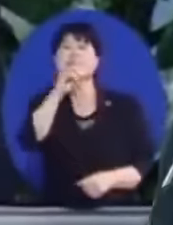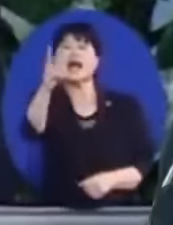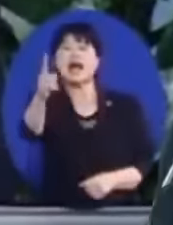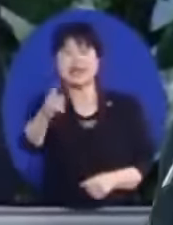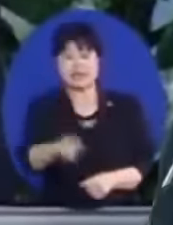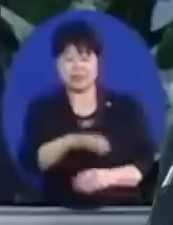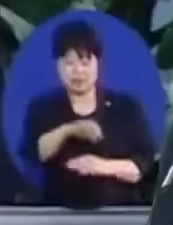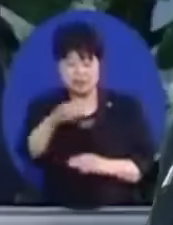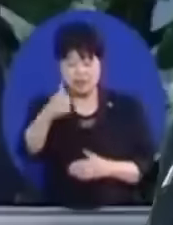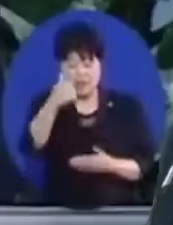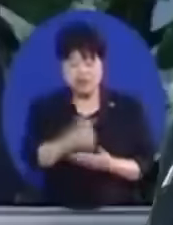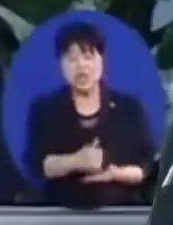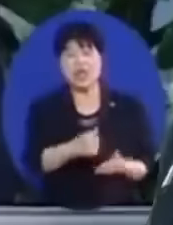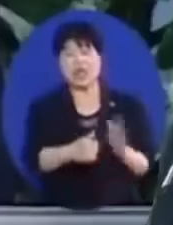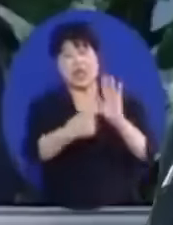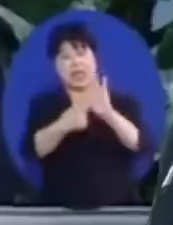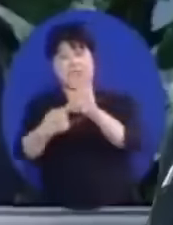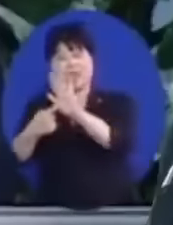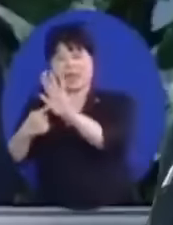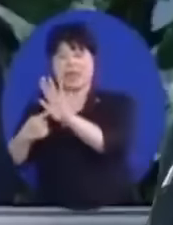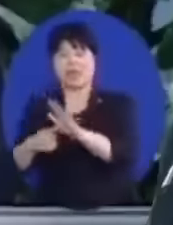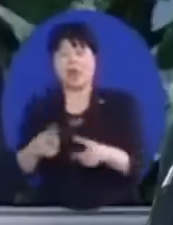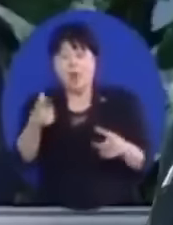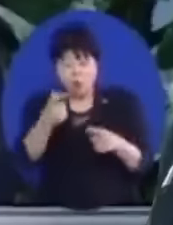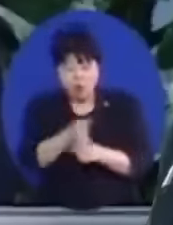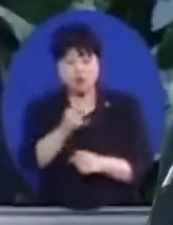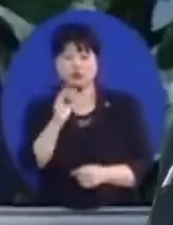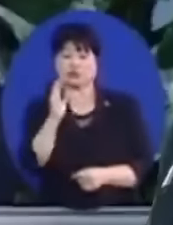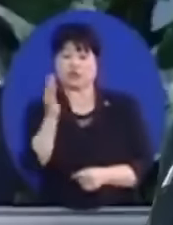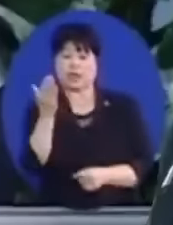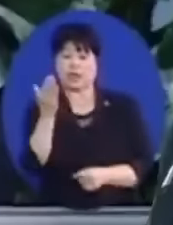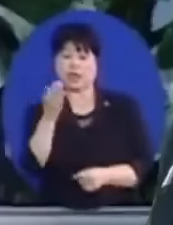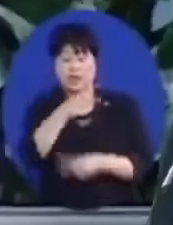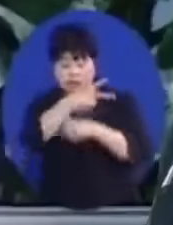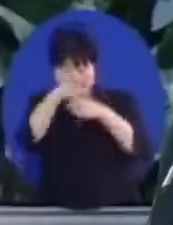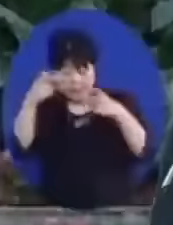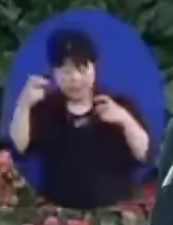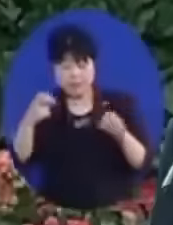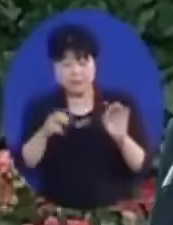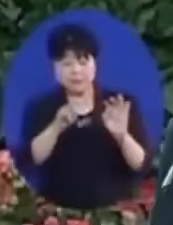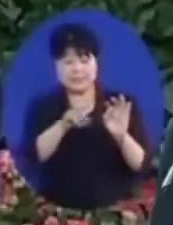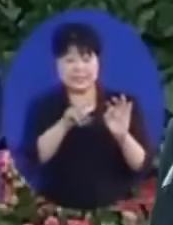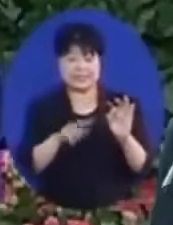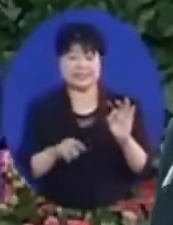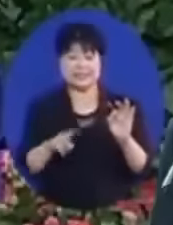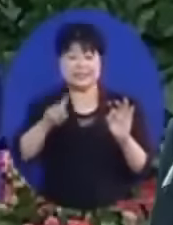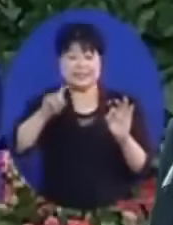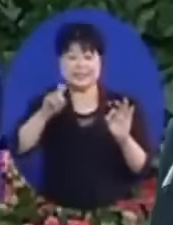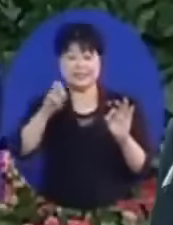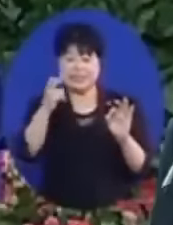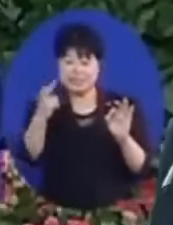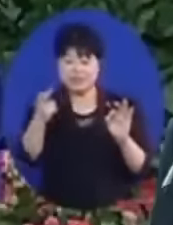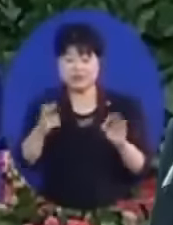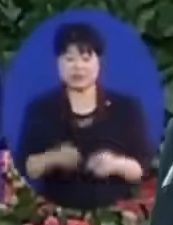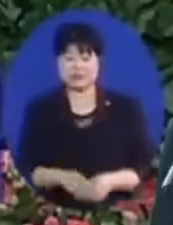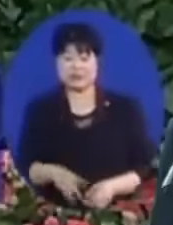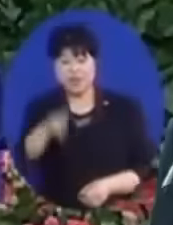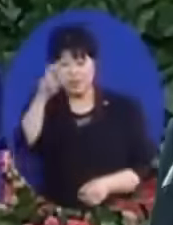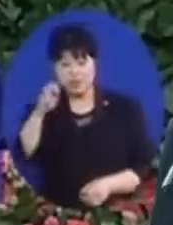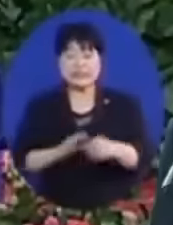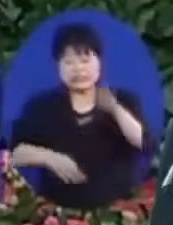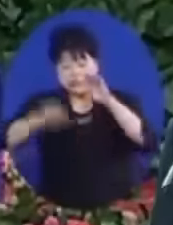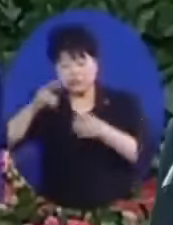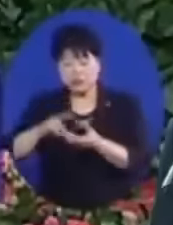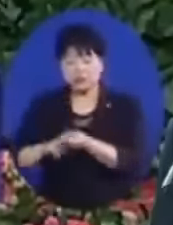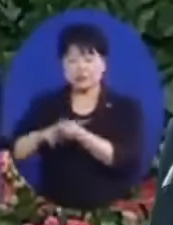자꾸 이웃의 죄를 들춰내면 원수가 되고 마는 것입니다. 잠언서 10장 12절에 미움은 다툼을 일으켜도 사랑은 모든